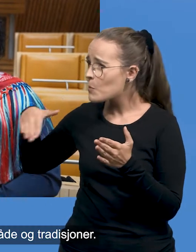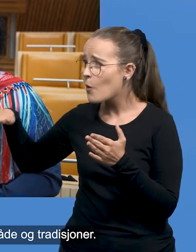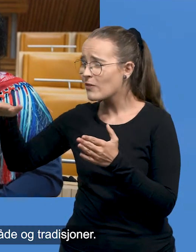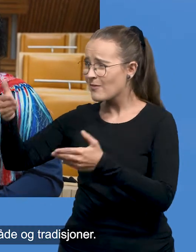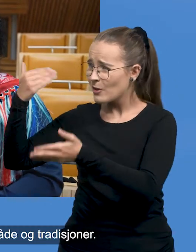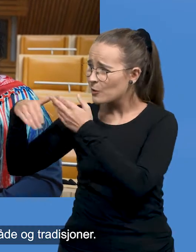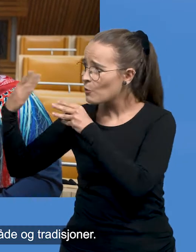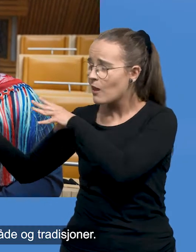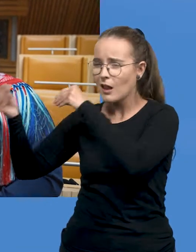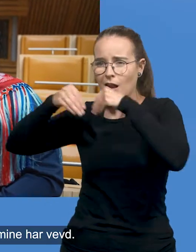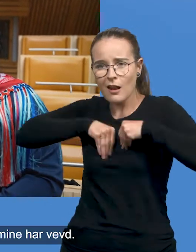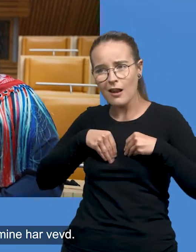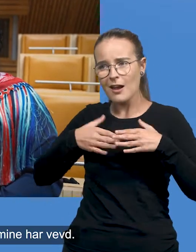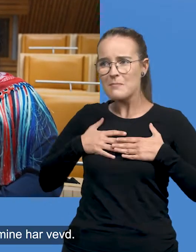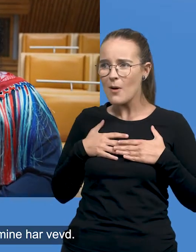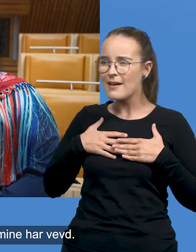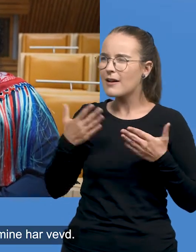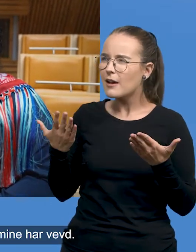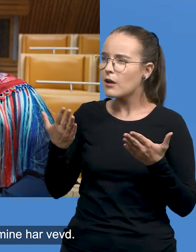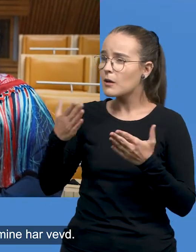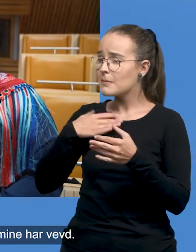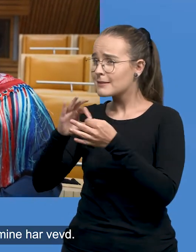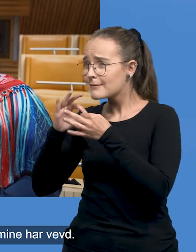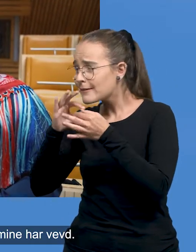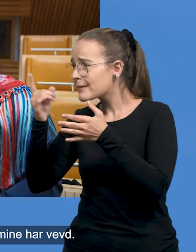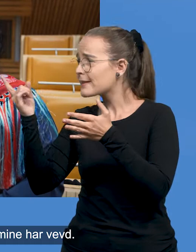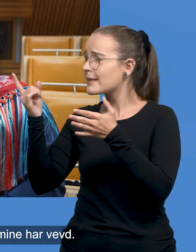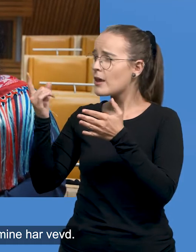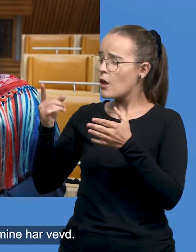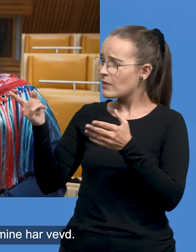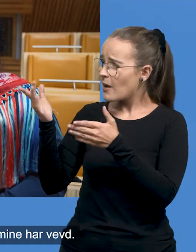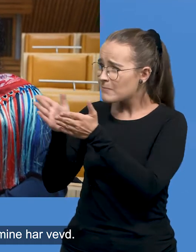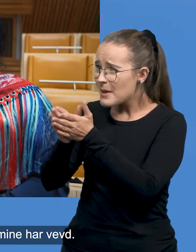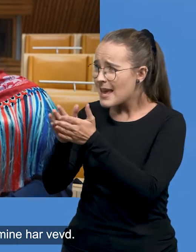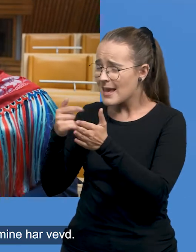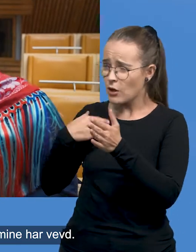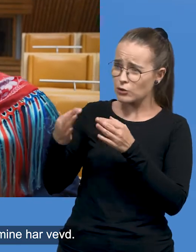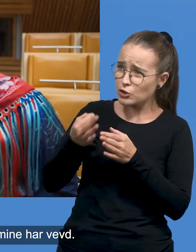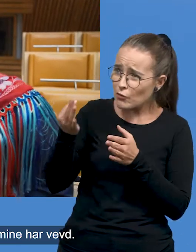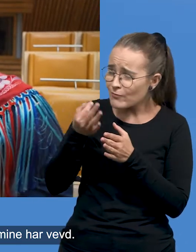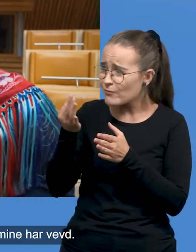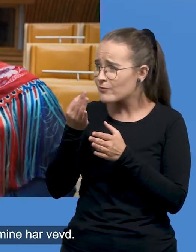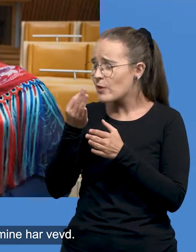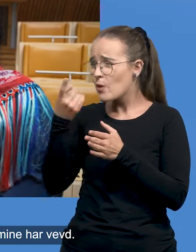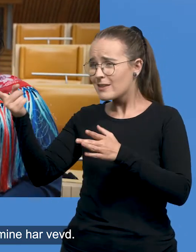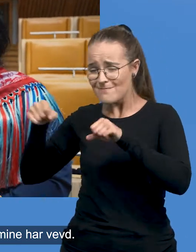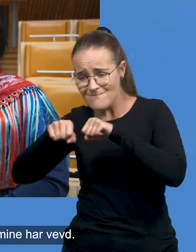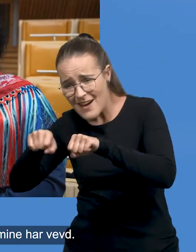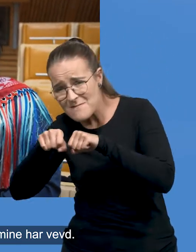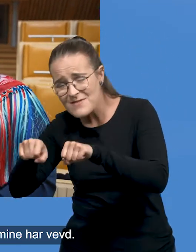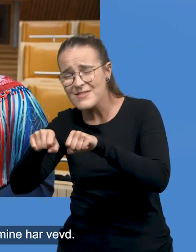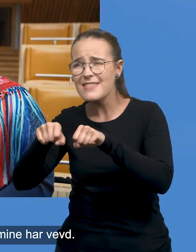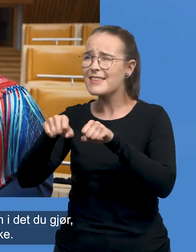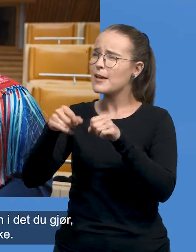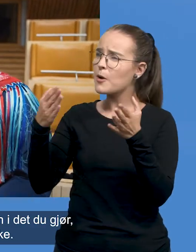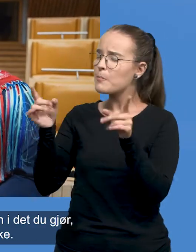område og tradisjonene. Det er jo slektingene mine har vært med, og jeg har sydd, og de har vevd.